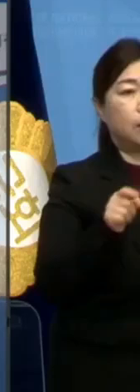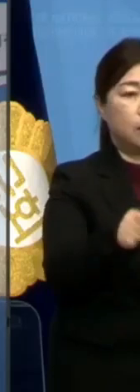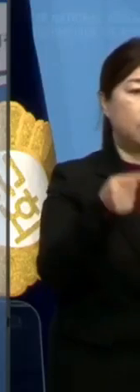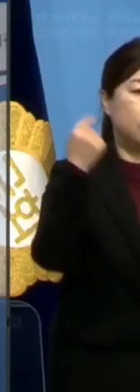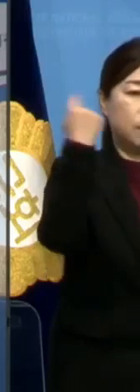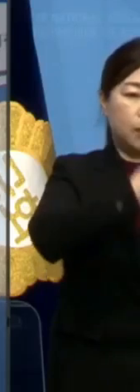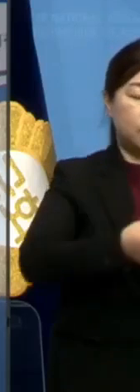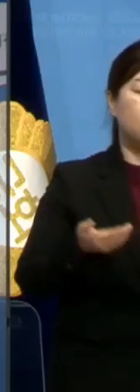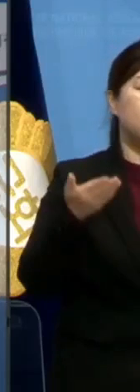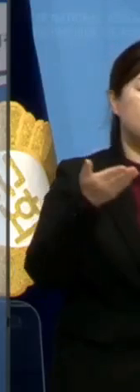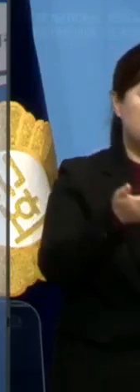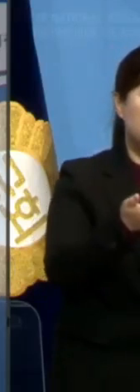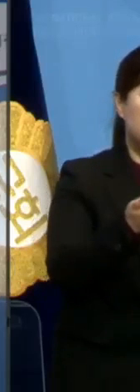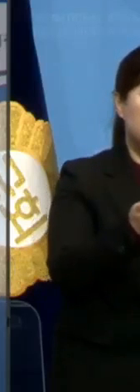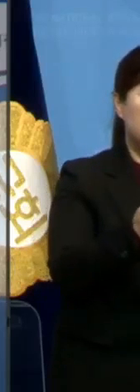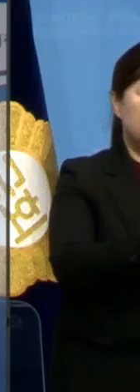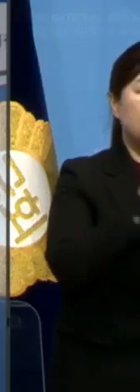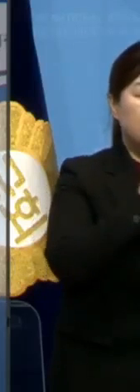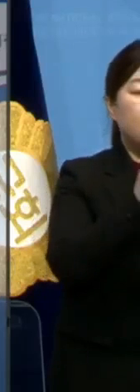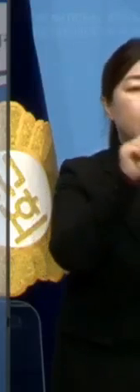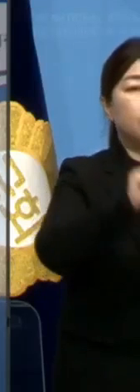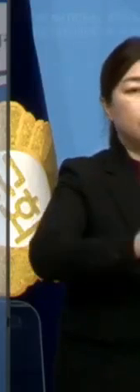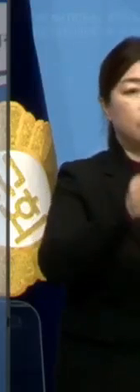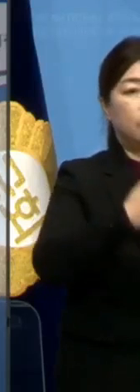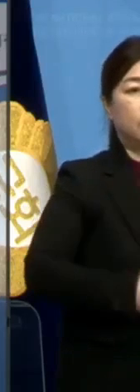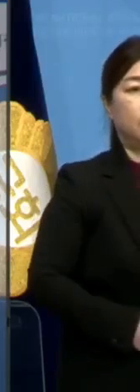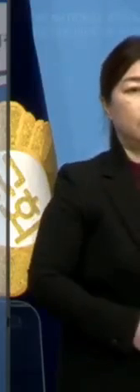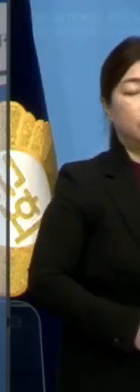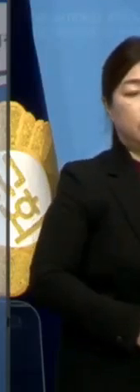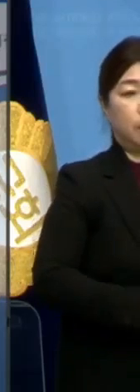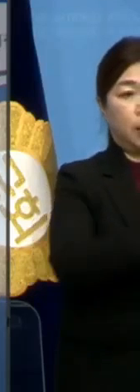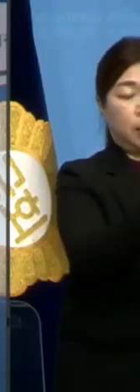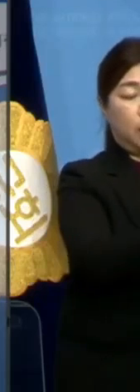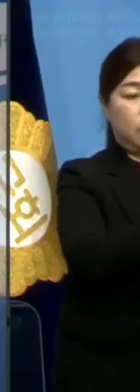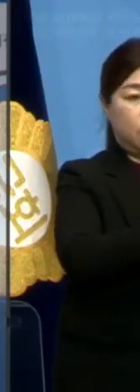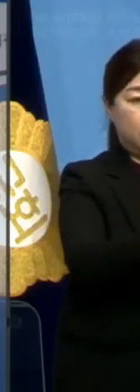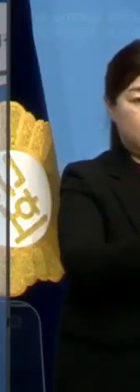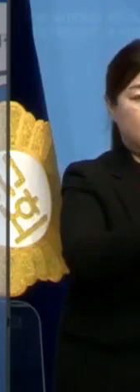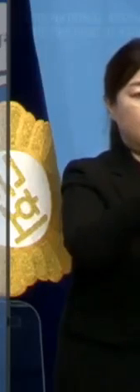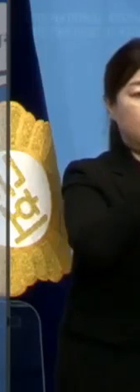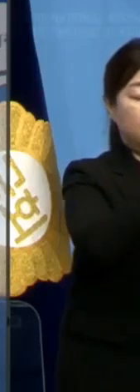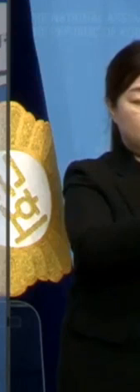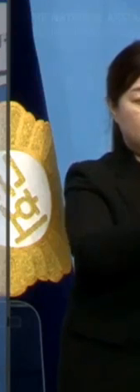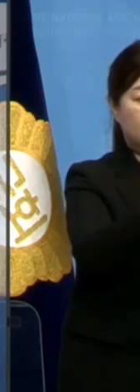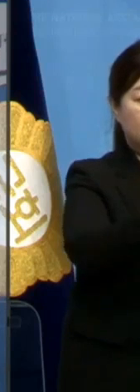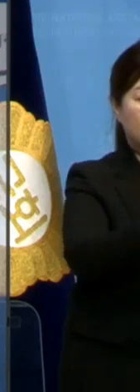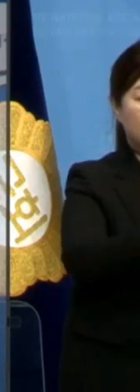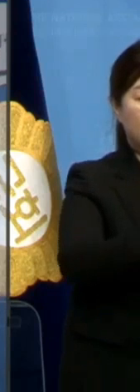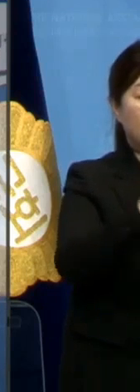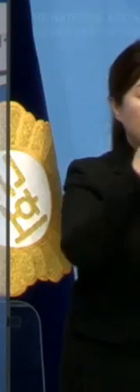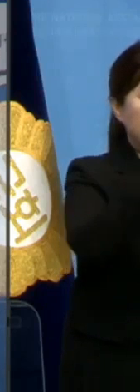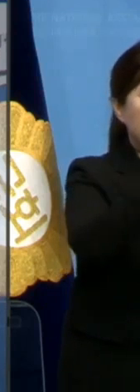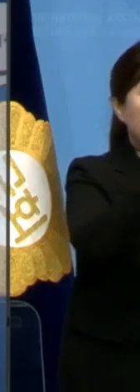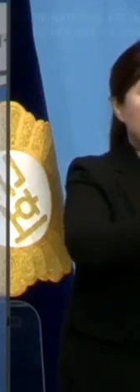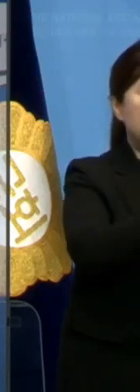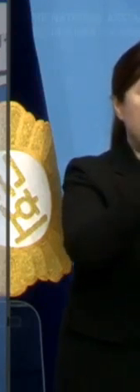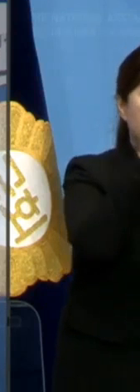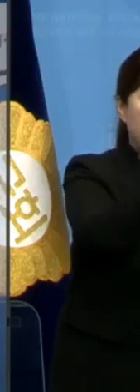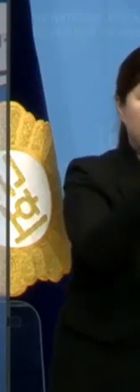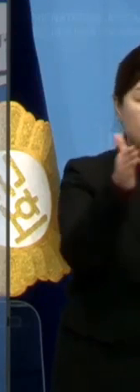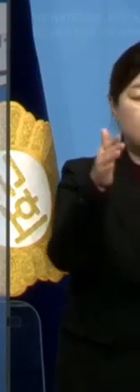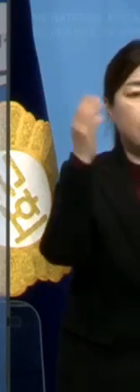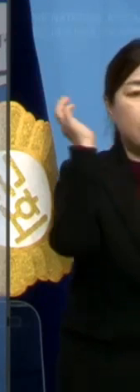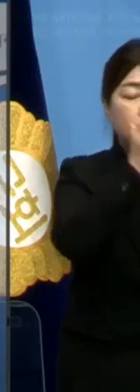찌르는 어리석은 자해 행위입니다. 제1야당의 정치 좌표가 어디인지 헷갈리는 분들이 계신데